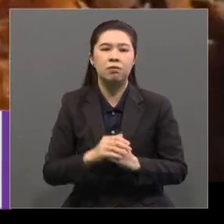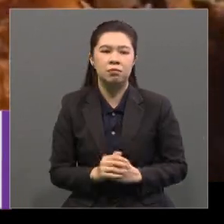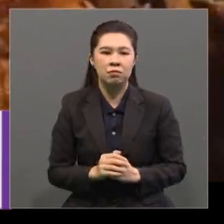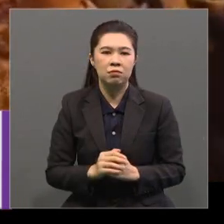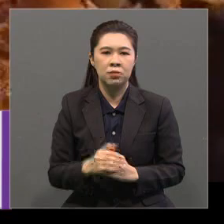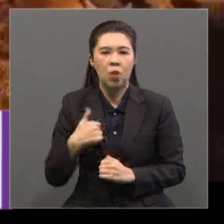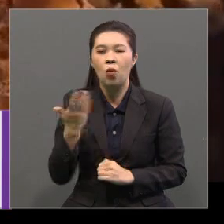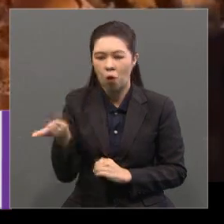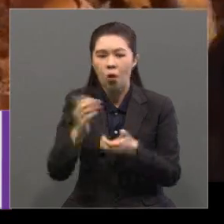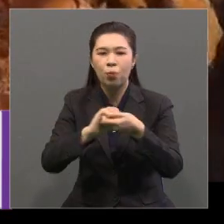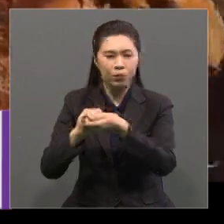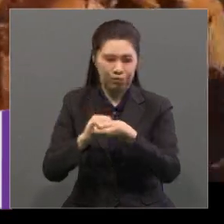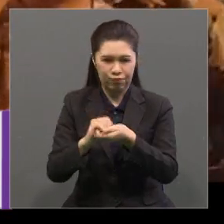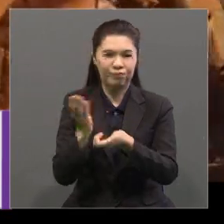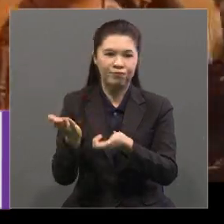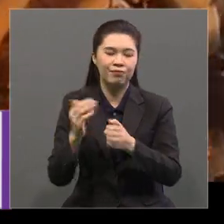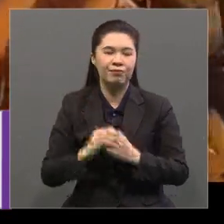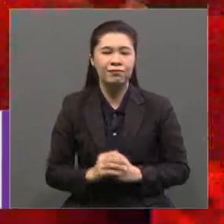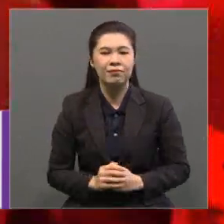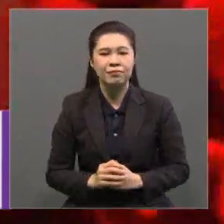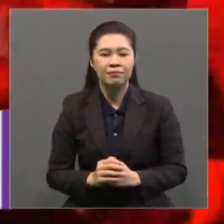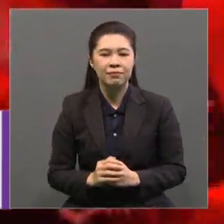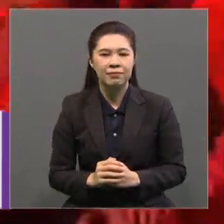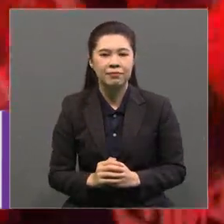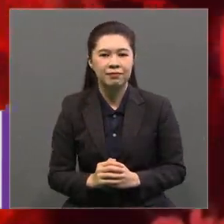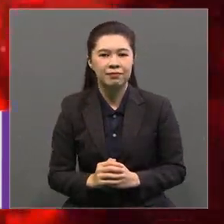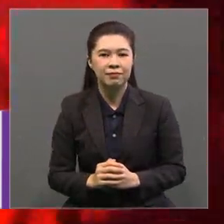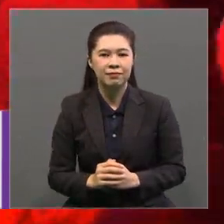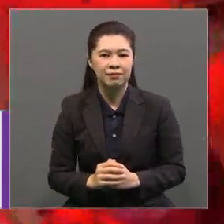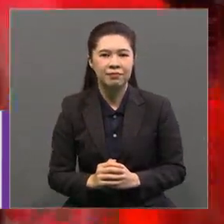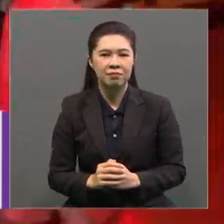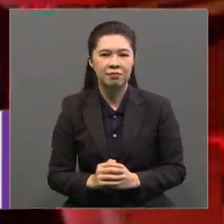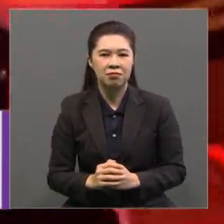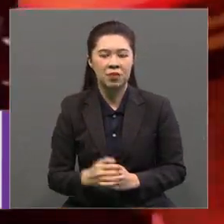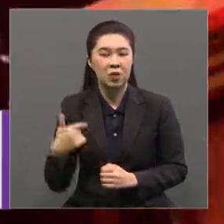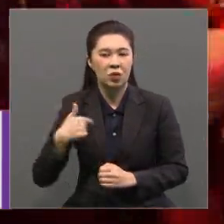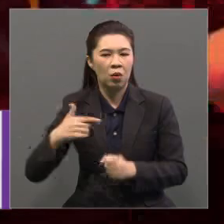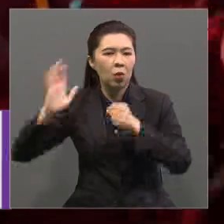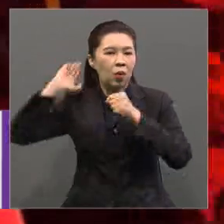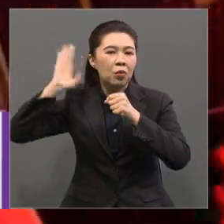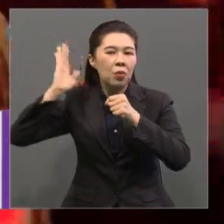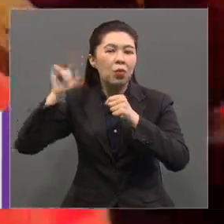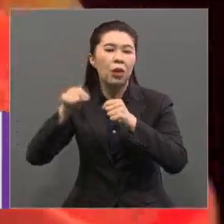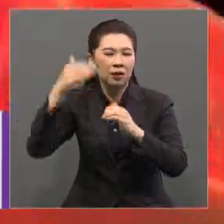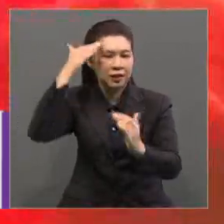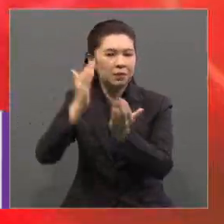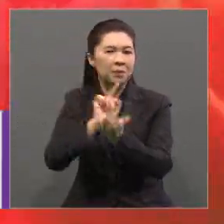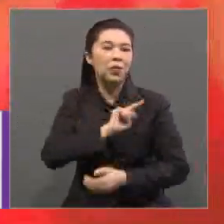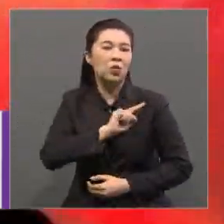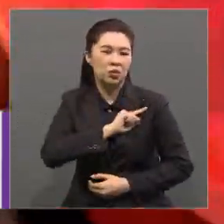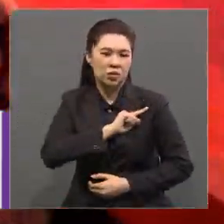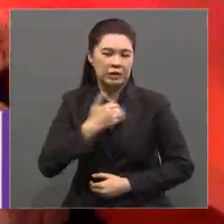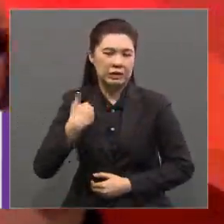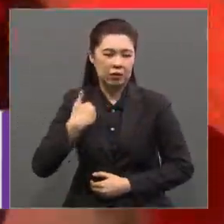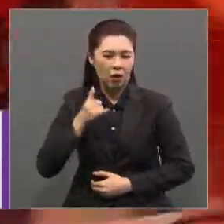เผ่าพันธุ์ปูนานะครับน้องมิ้มเนี่ยเสียงประกาศเมื่อคืนใช่ค่ะเจ้าหน้าที่เข้าไป